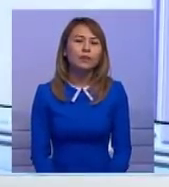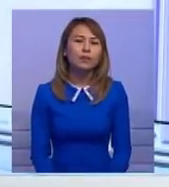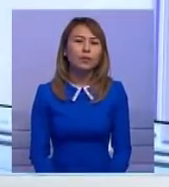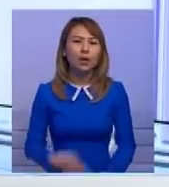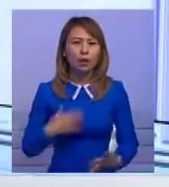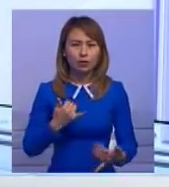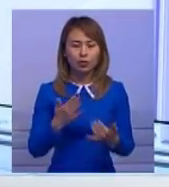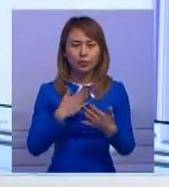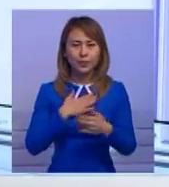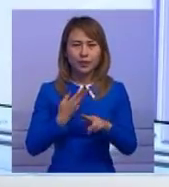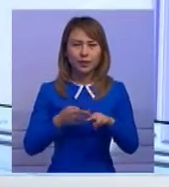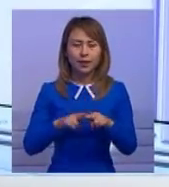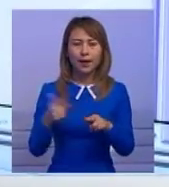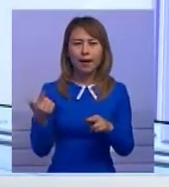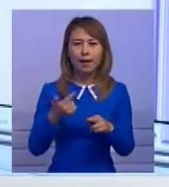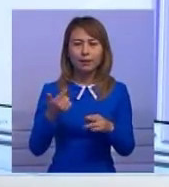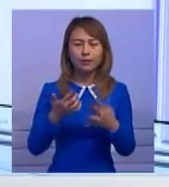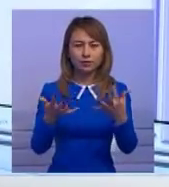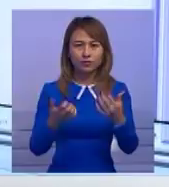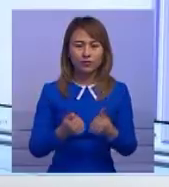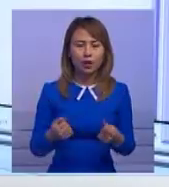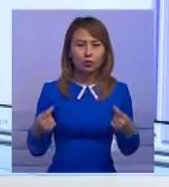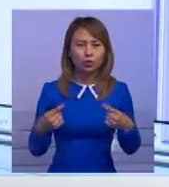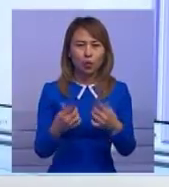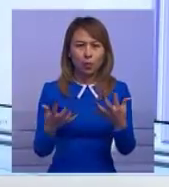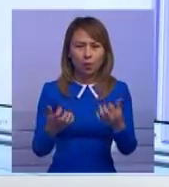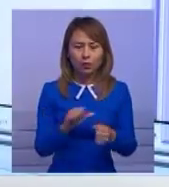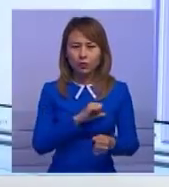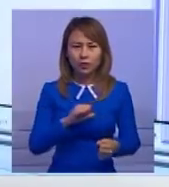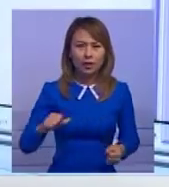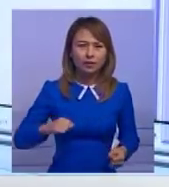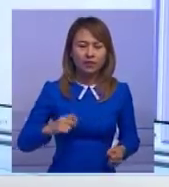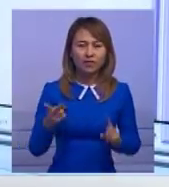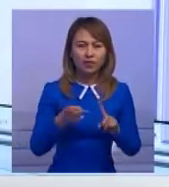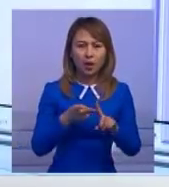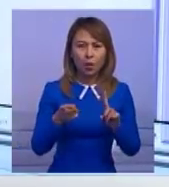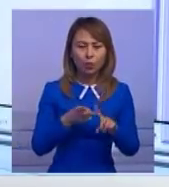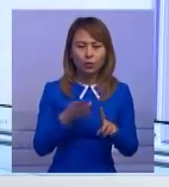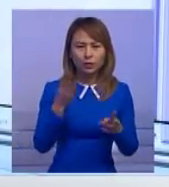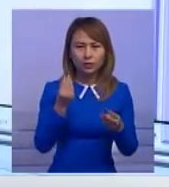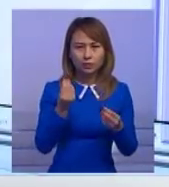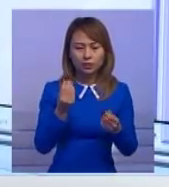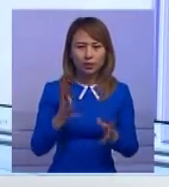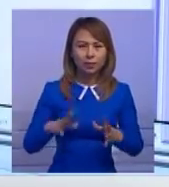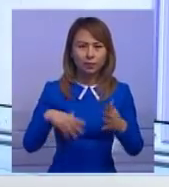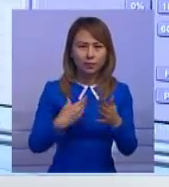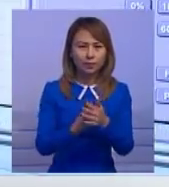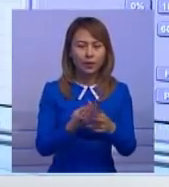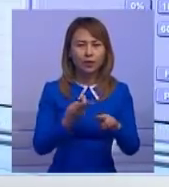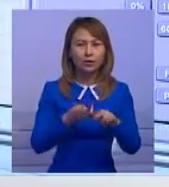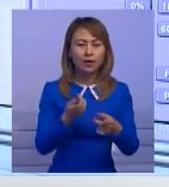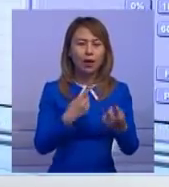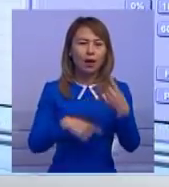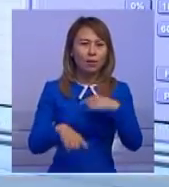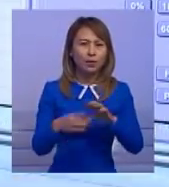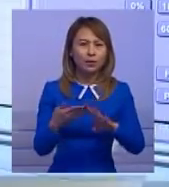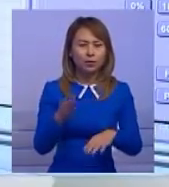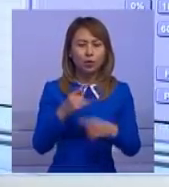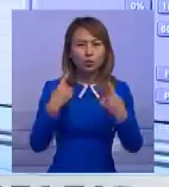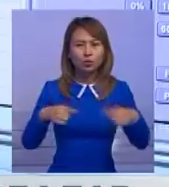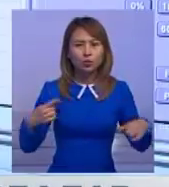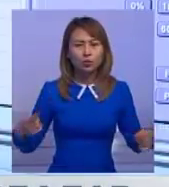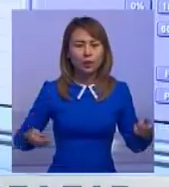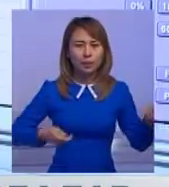во-первых. Бұл біз үшін кепілді де тұрақты тапсырыс. Екіншіден салынған қаржының қайтарылуы. Сосын жобаны басқару